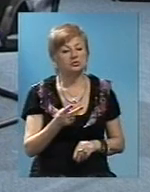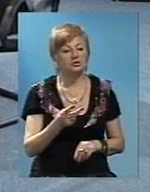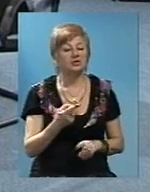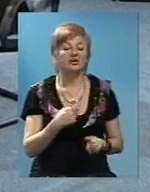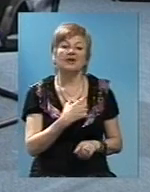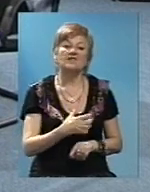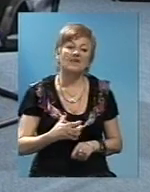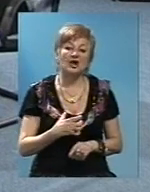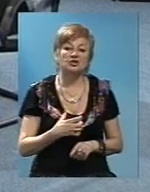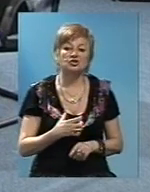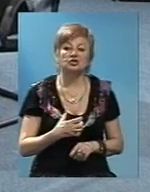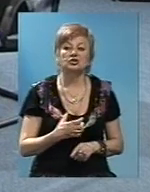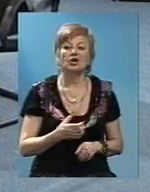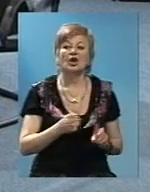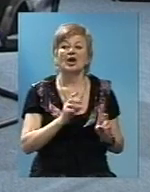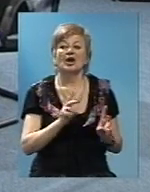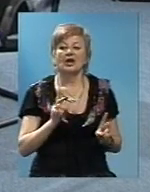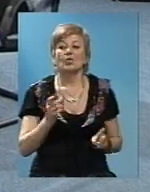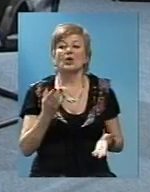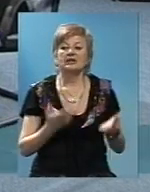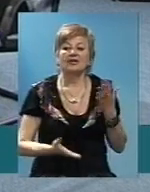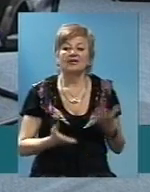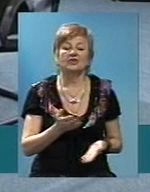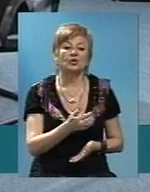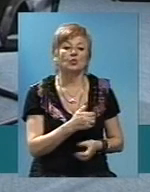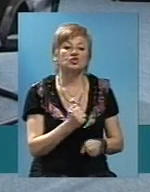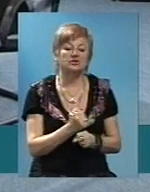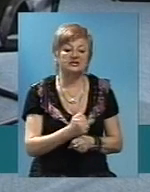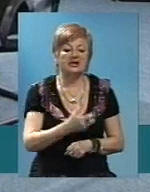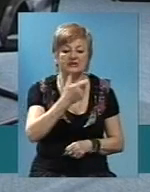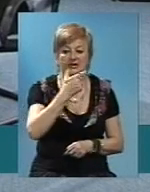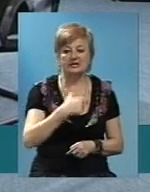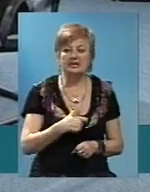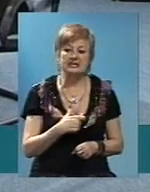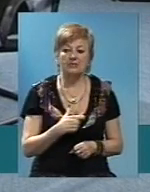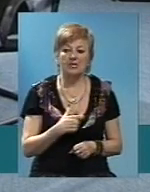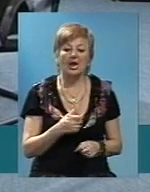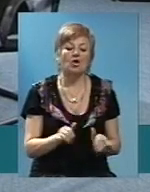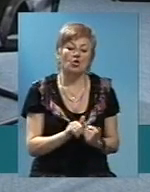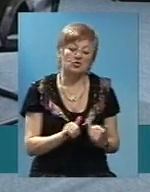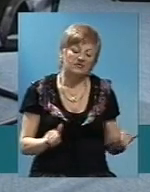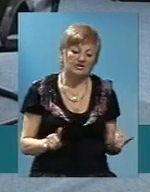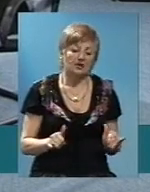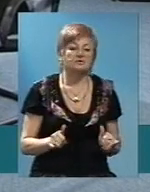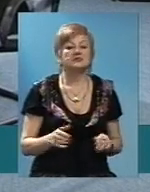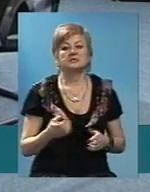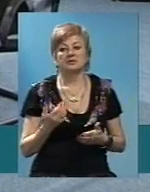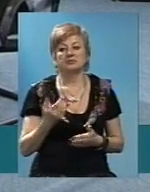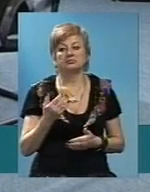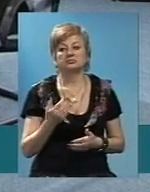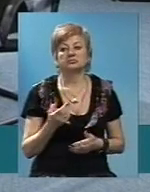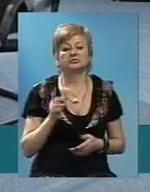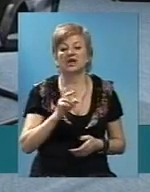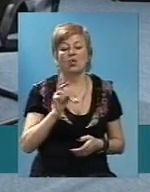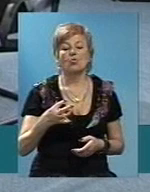акцент, який має, мабуть, робити перш за все для себе дитина, яка розвивається, її батьки і ті люди, які вона